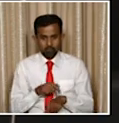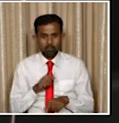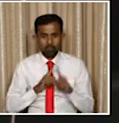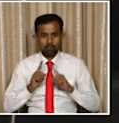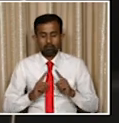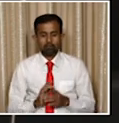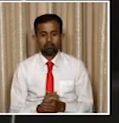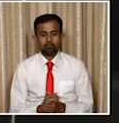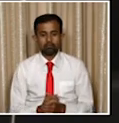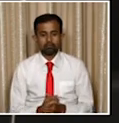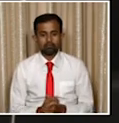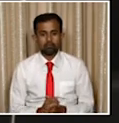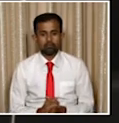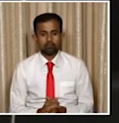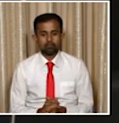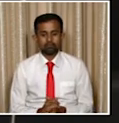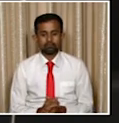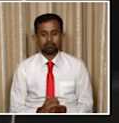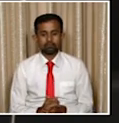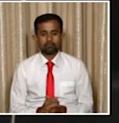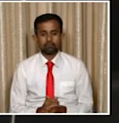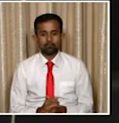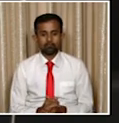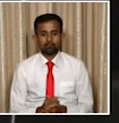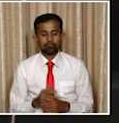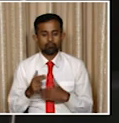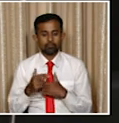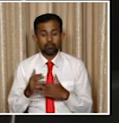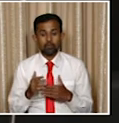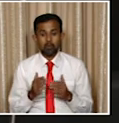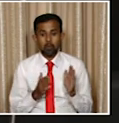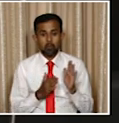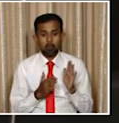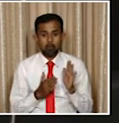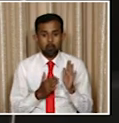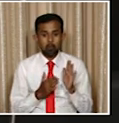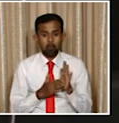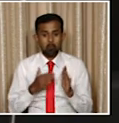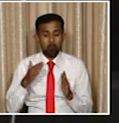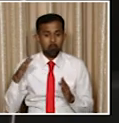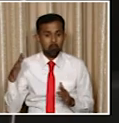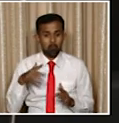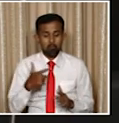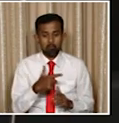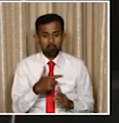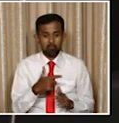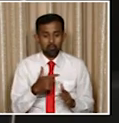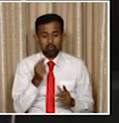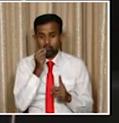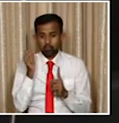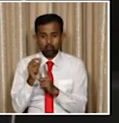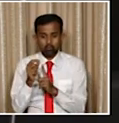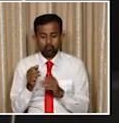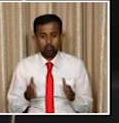கரண்ணி எனவே மன்னார் புத்தளம் பாதை அது சம்பந்தமாக பலமுறை நாங்கள் பேசியிருக்கின்றோம் அதை திறந்து அதை